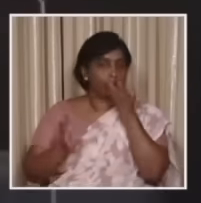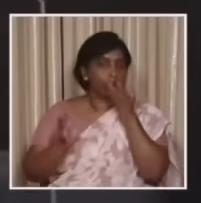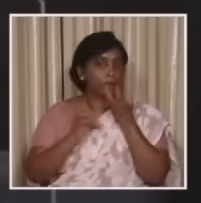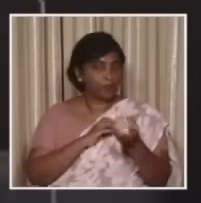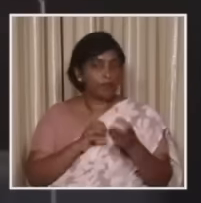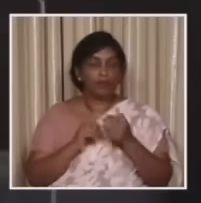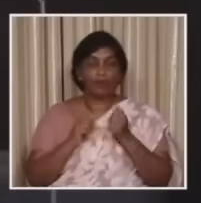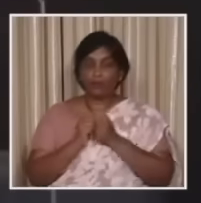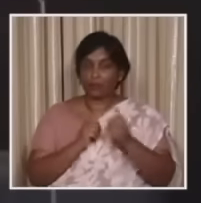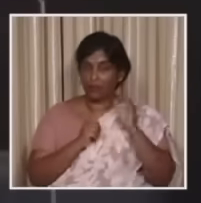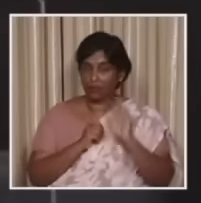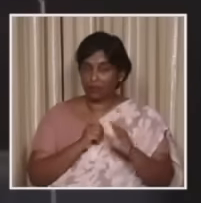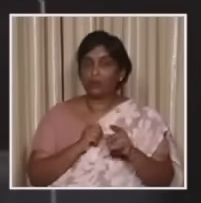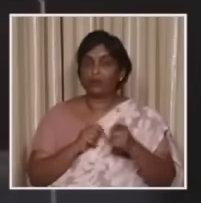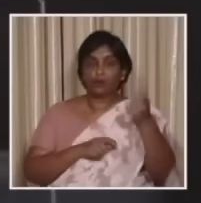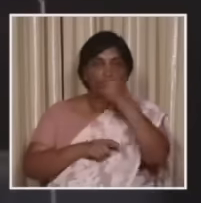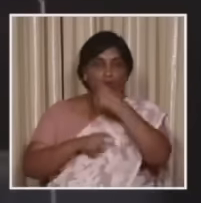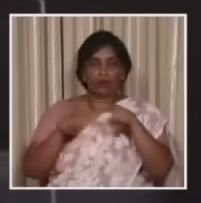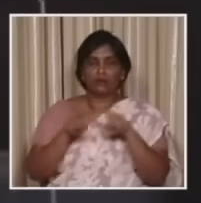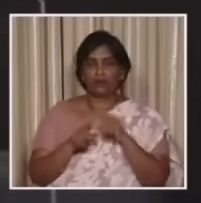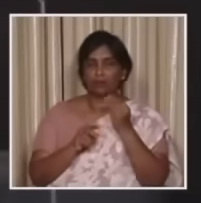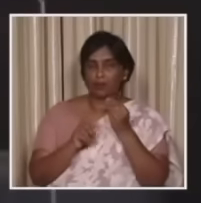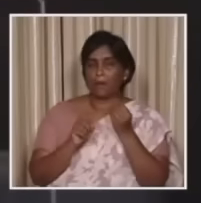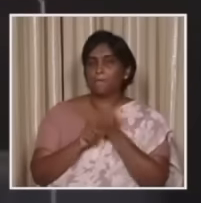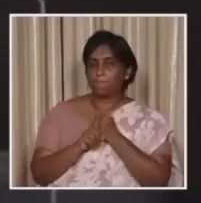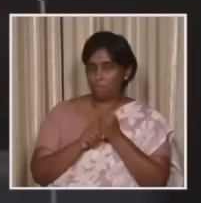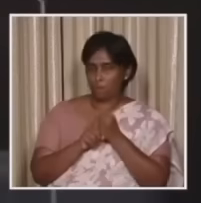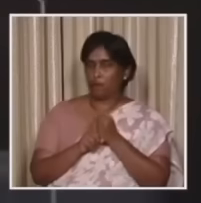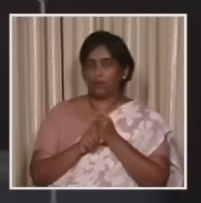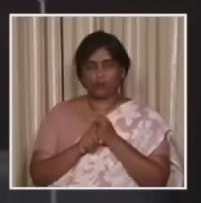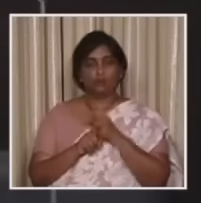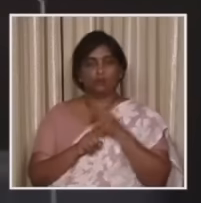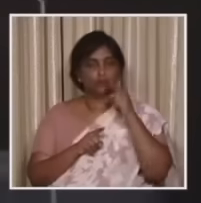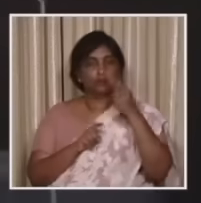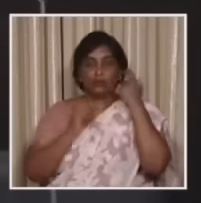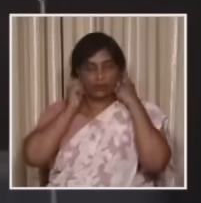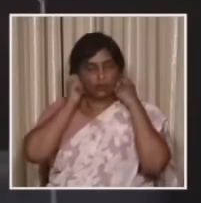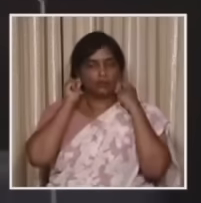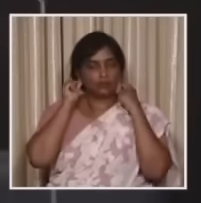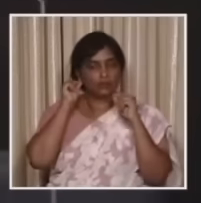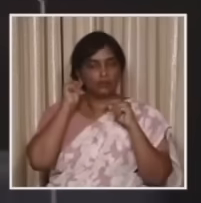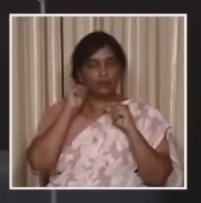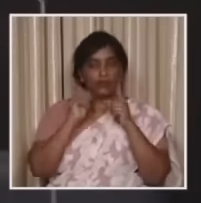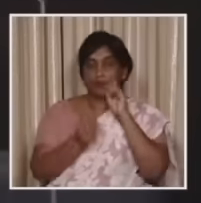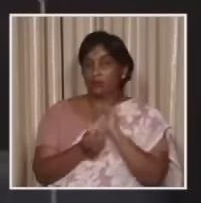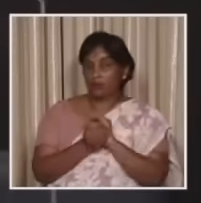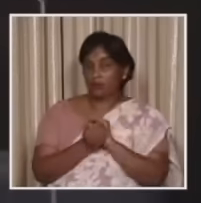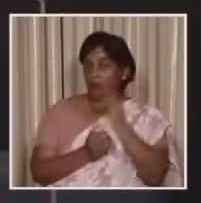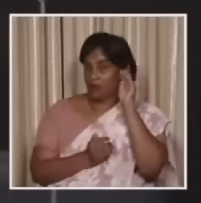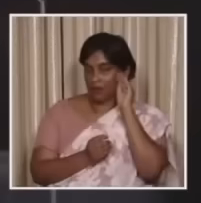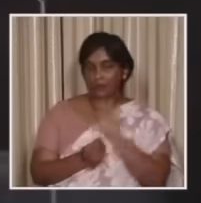ප්‍රහාරයේ සිදුවීමට මේ හැසිරීම යම් ආකාරයකට බලපෑවද කියලා තමුන්නාසලා ඊට මේක පරිස්සමෙන් අහගෙන